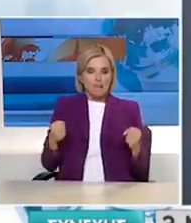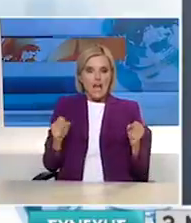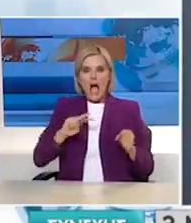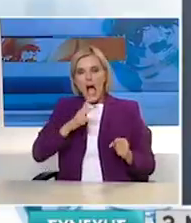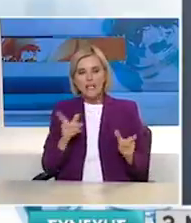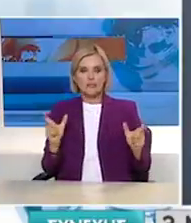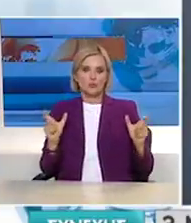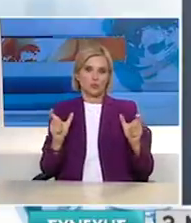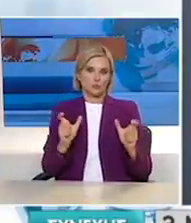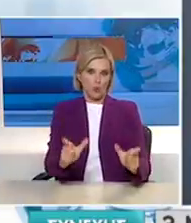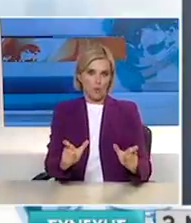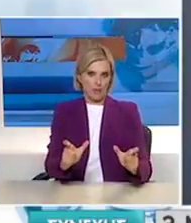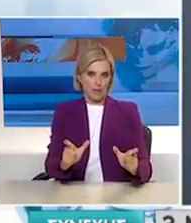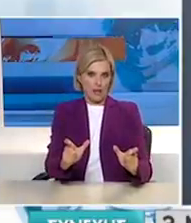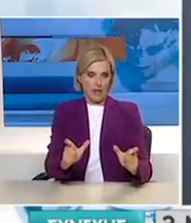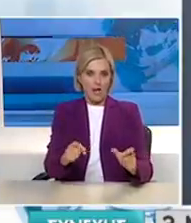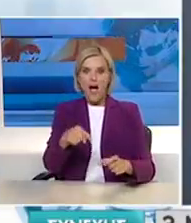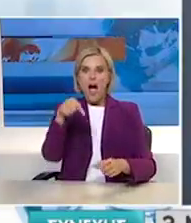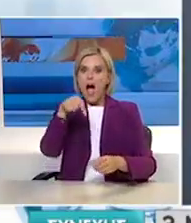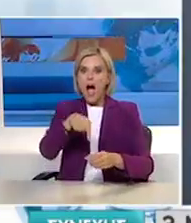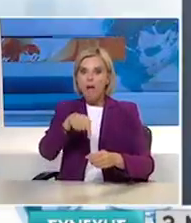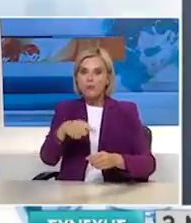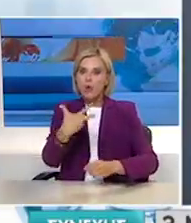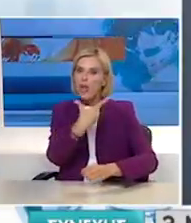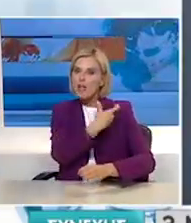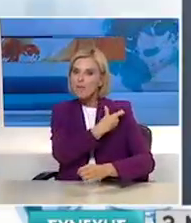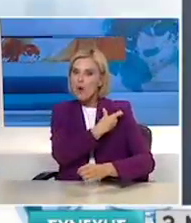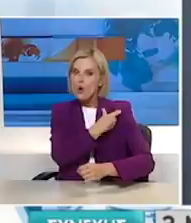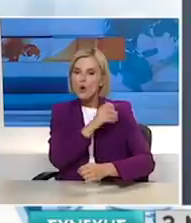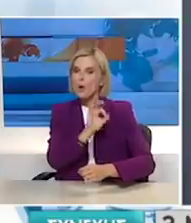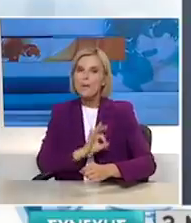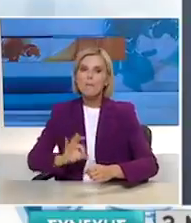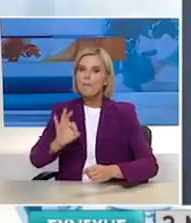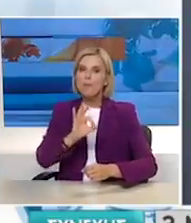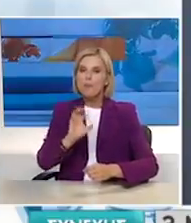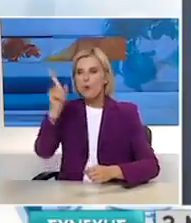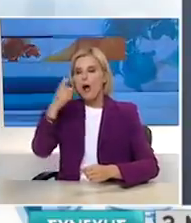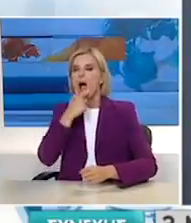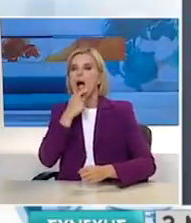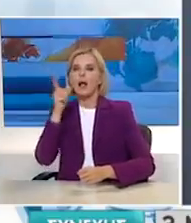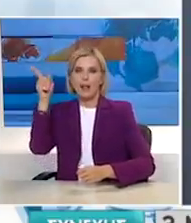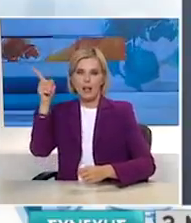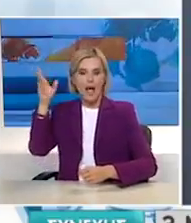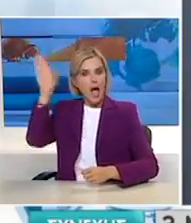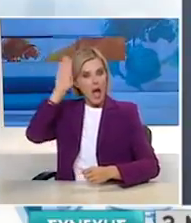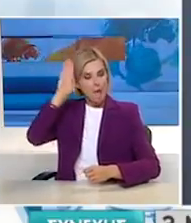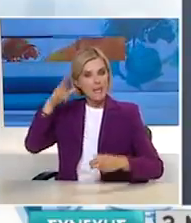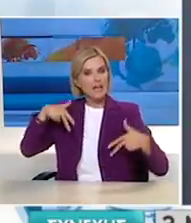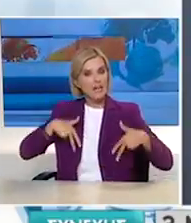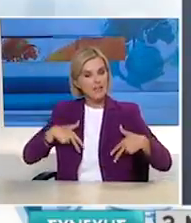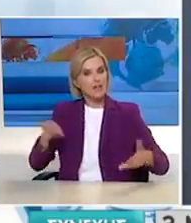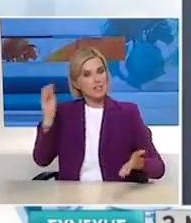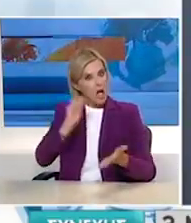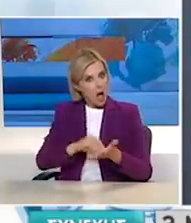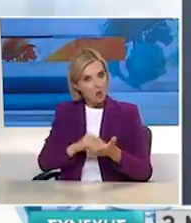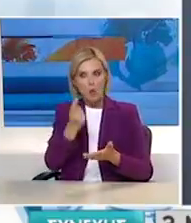από επιστήμονες στο Ηνωμένο Βασίλειο. Ξέρω ότι έχουν γίνει κάποιες συμφωνίες ήδη. Έγινε μια χρηματοδότηση μεγάλη από την Αμερικανική κυβέρνηση και